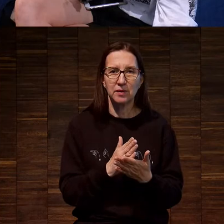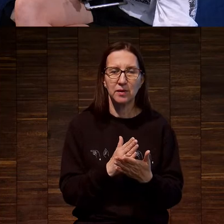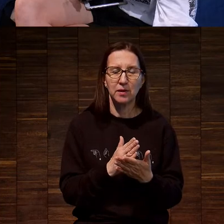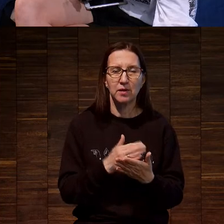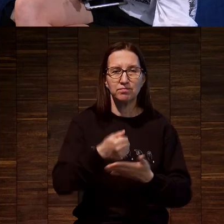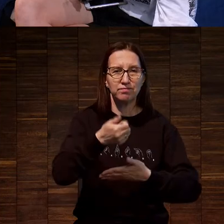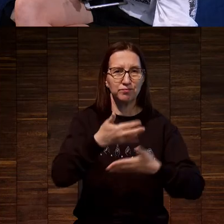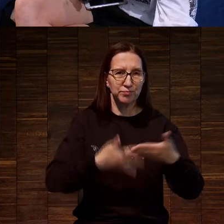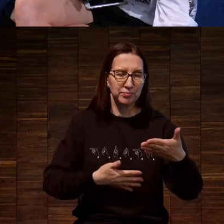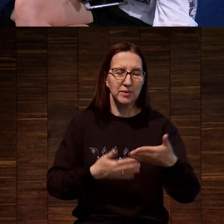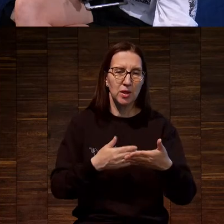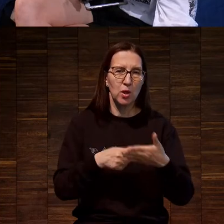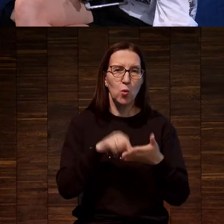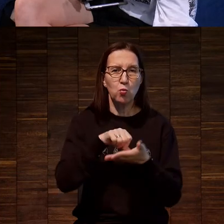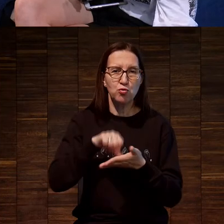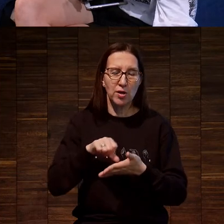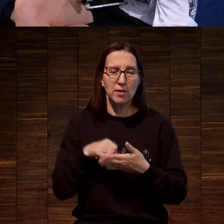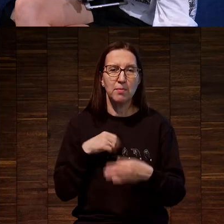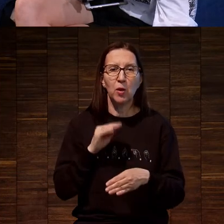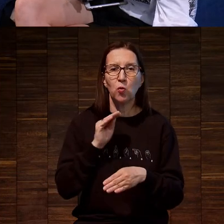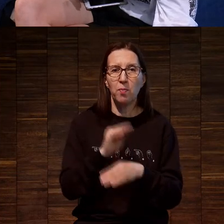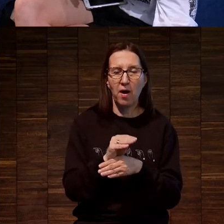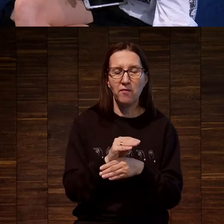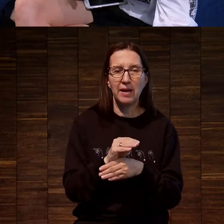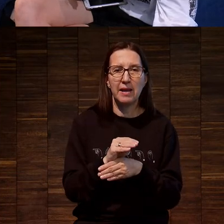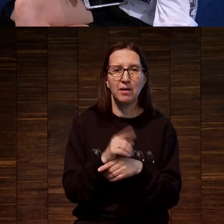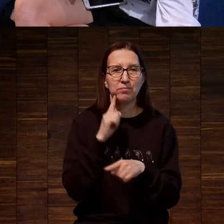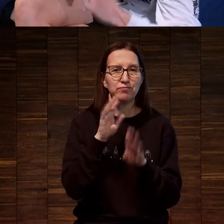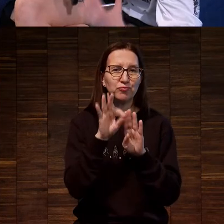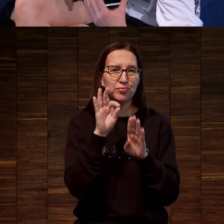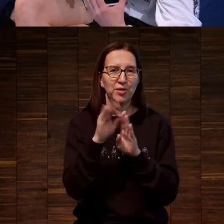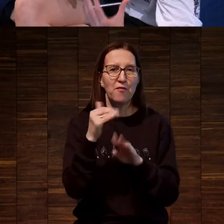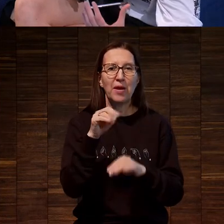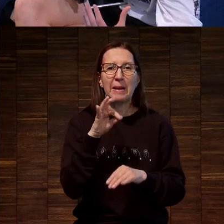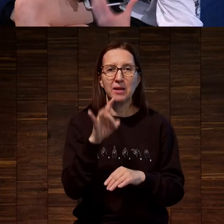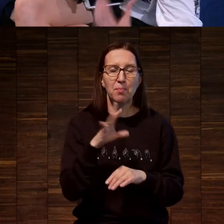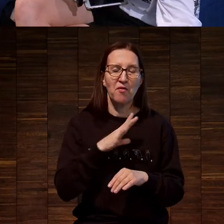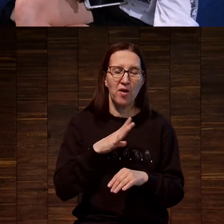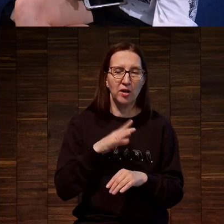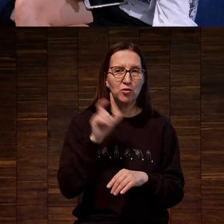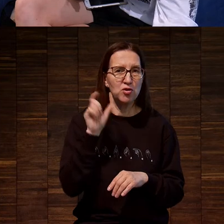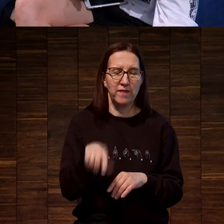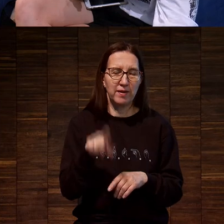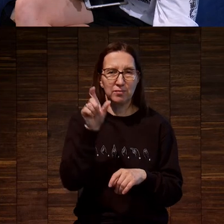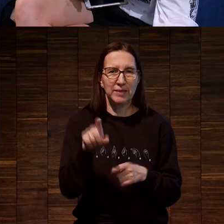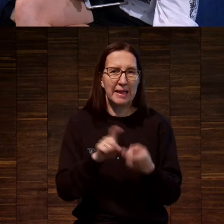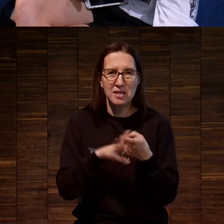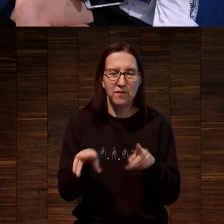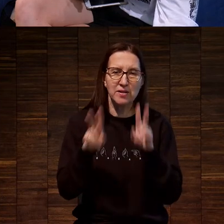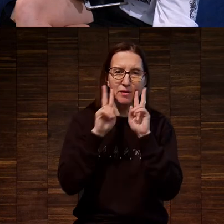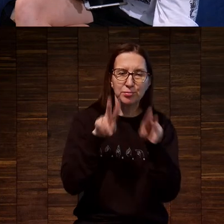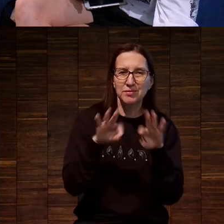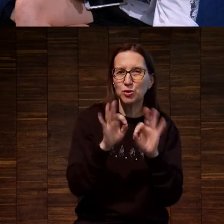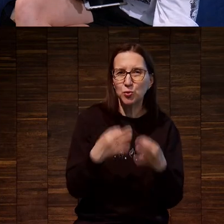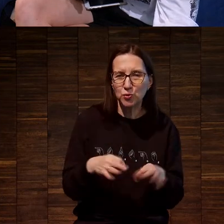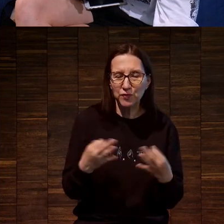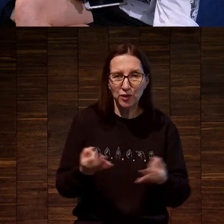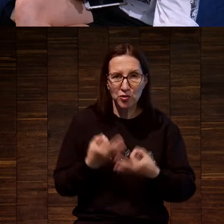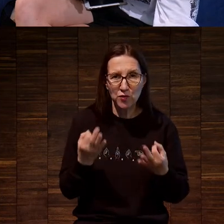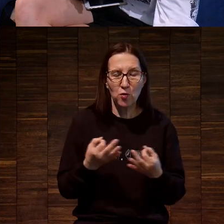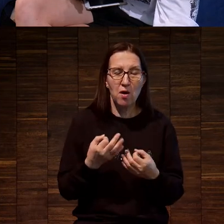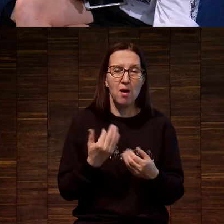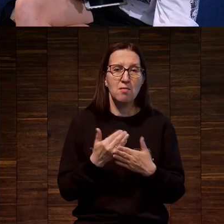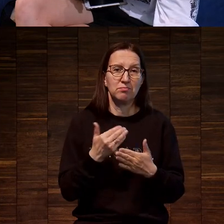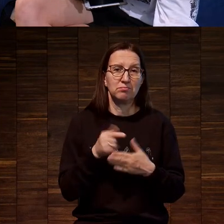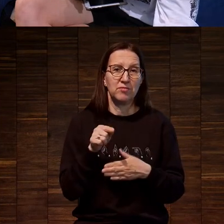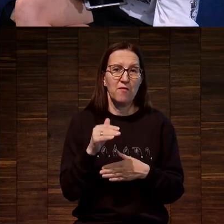галерея участников. Мы добавили систему фильтров, чтобы люди, которые никак не связаны с системой искусства,